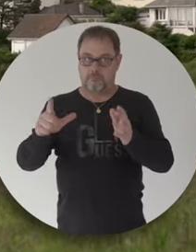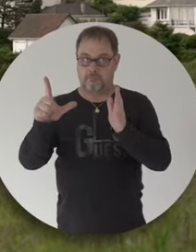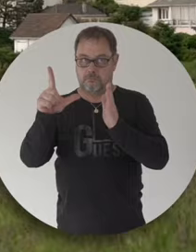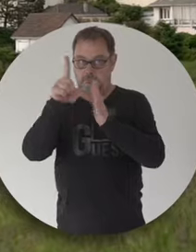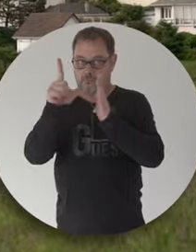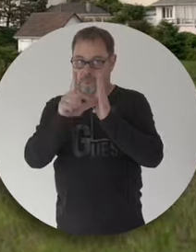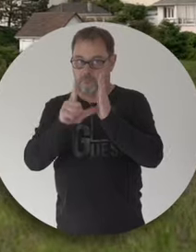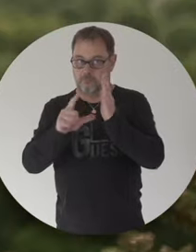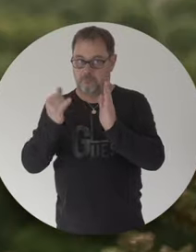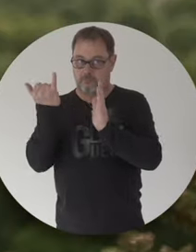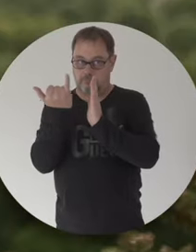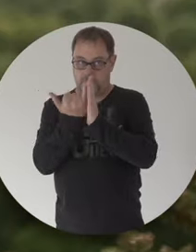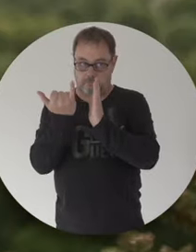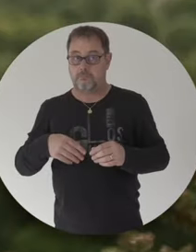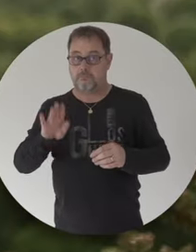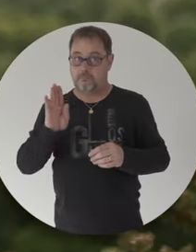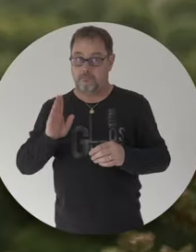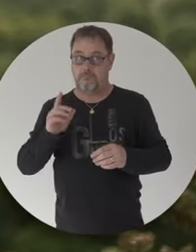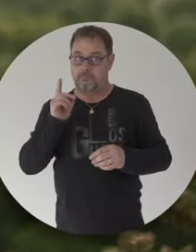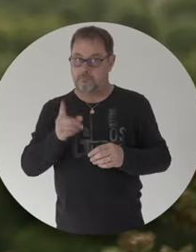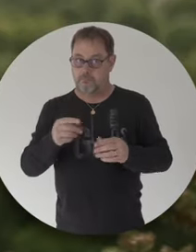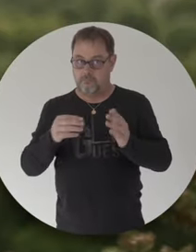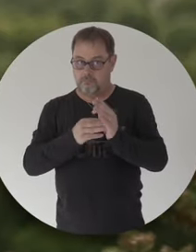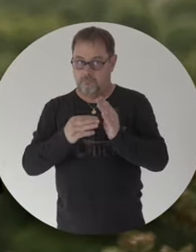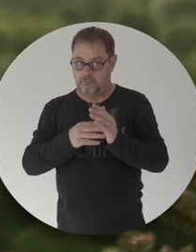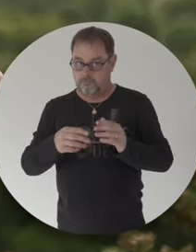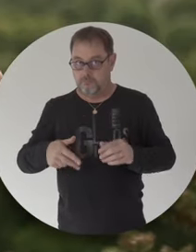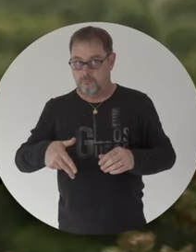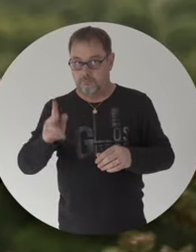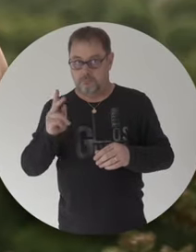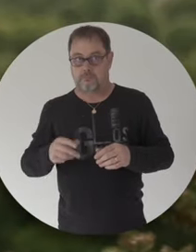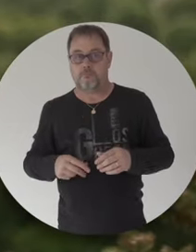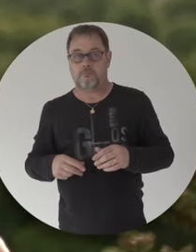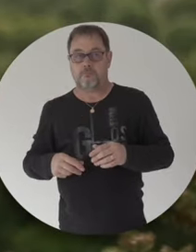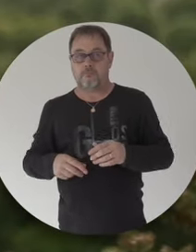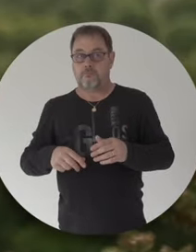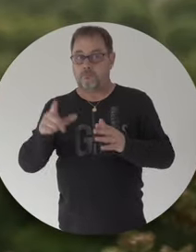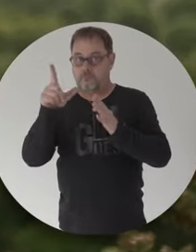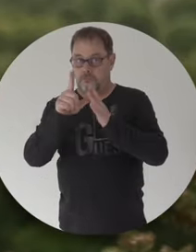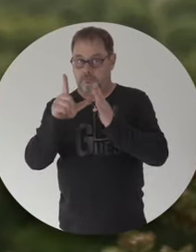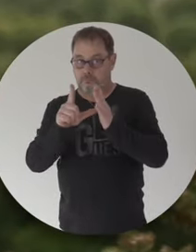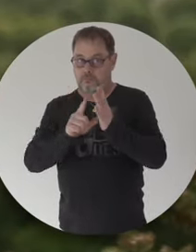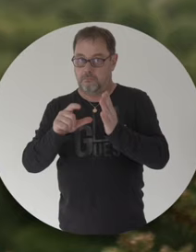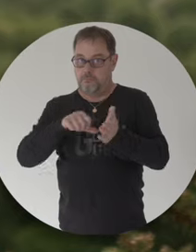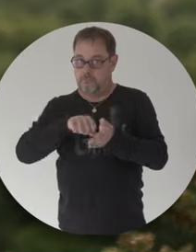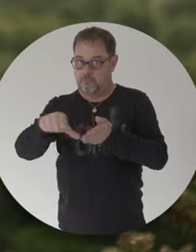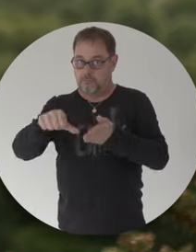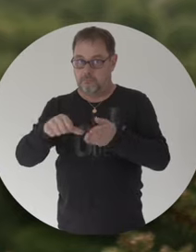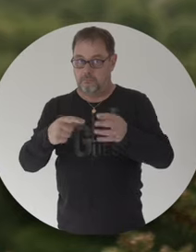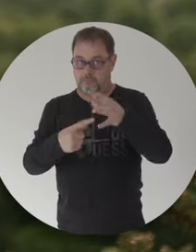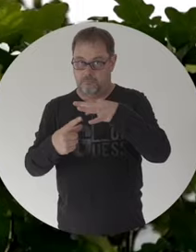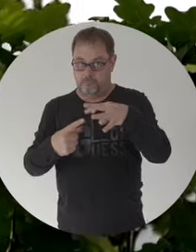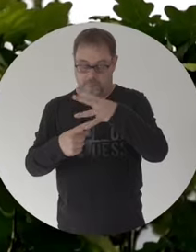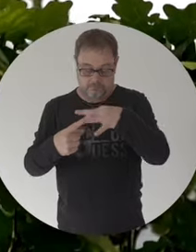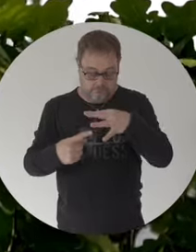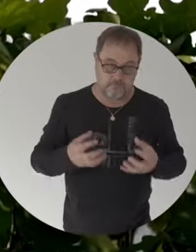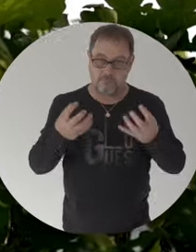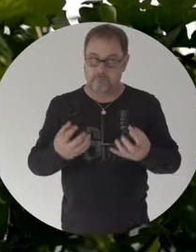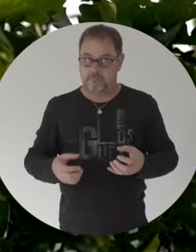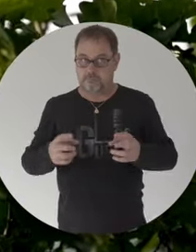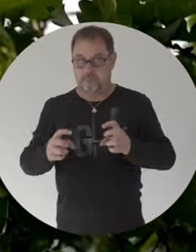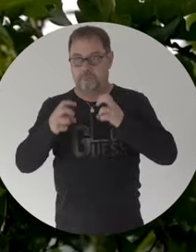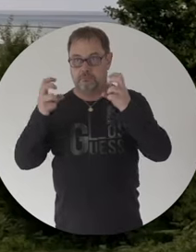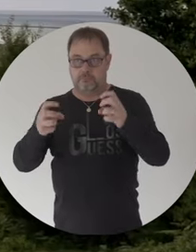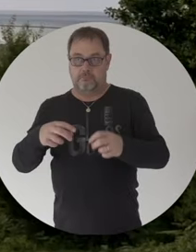avons réussi la réforme de l'impôt à la source. Et d'ailleurs, il faut aller encore plus loin. Et aujourd'hui, je vous propose ensemble qu'on mette en place